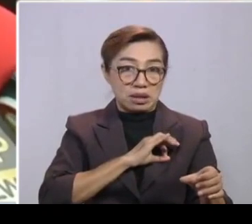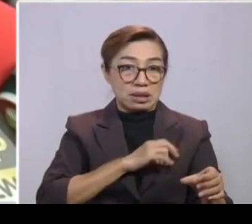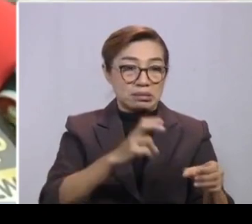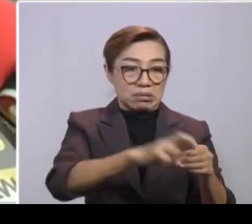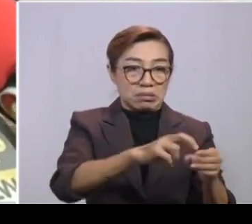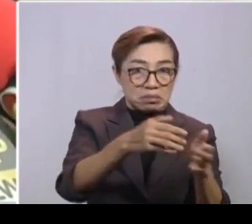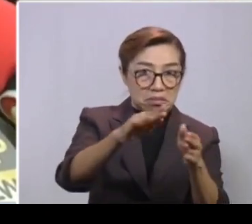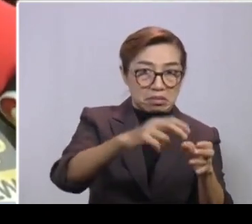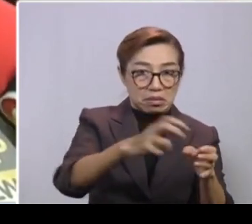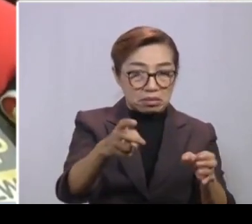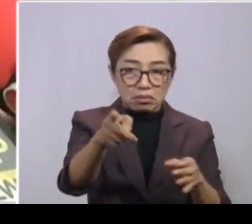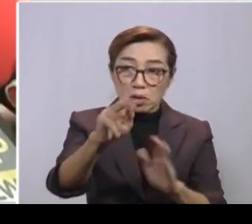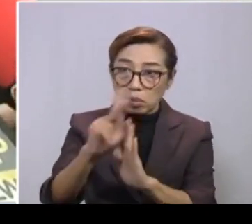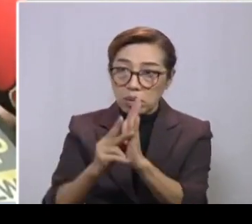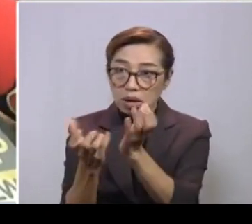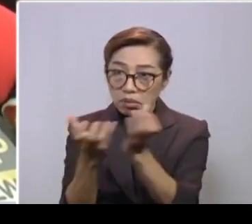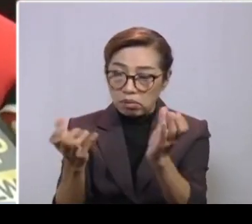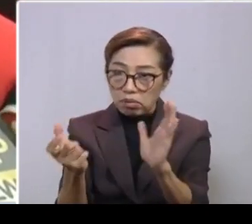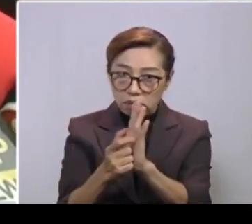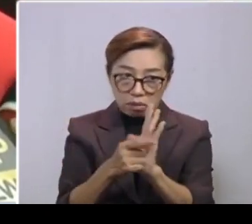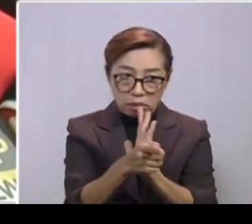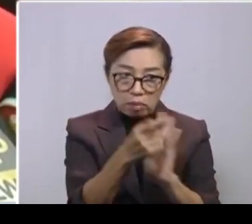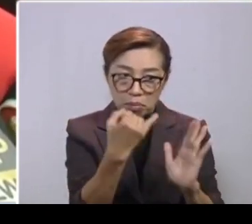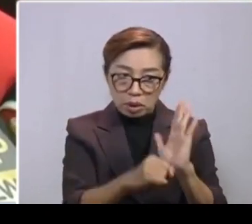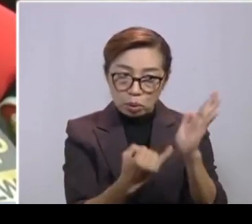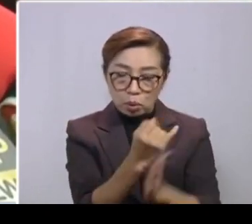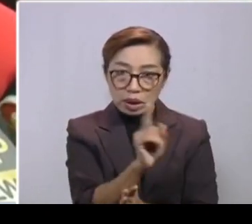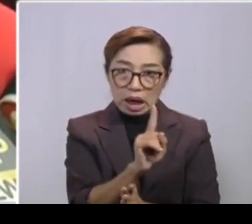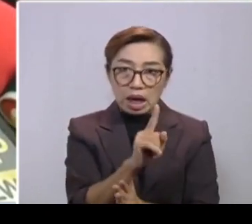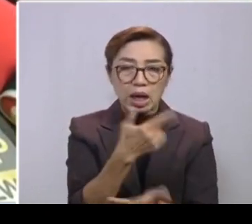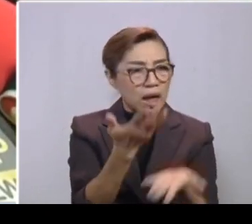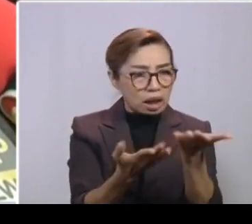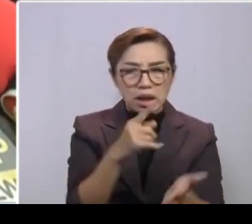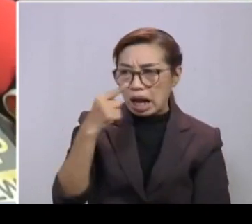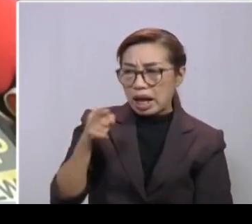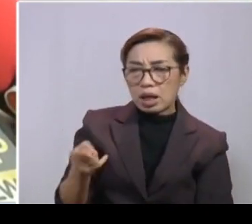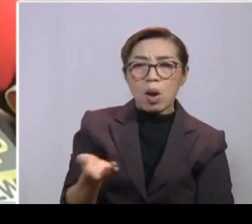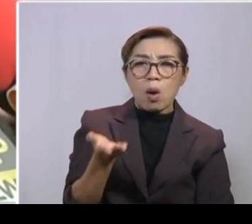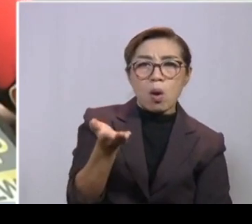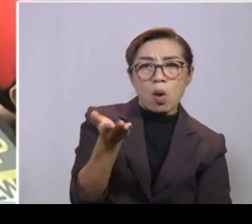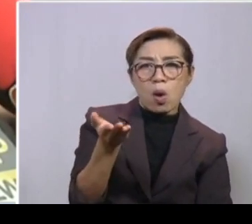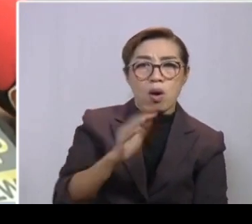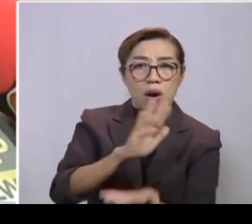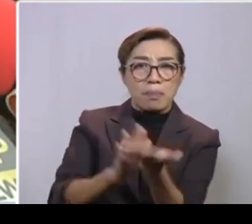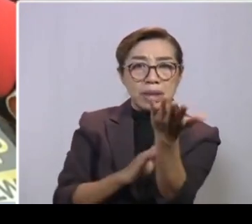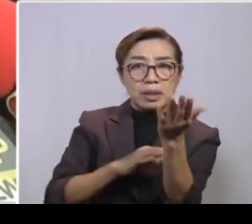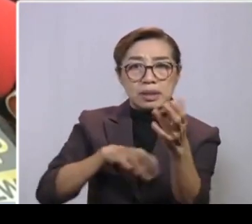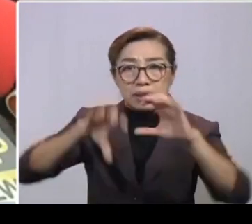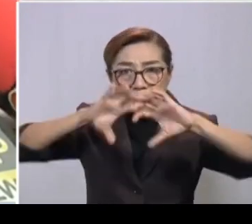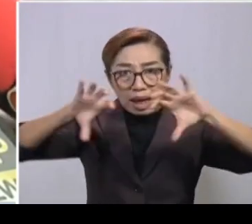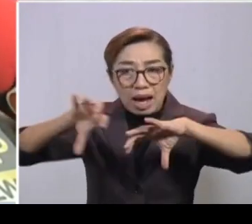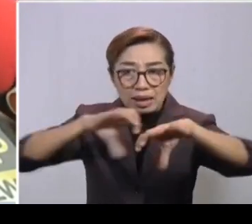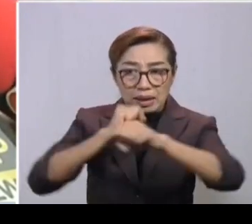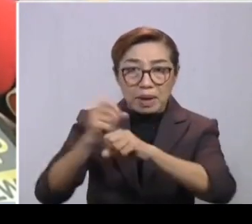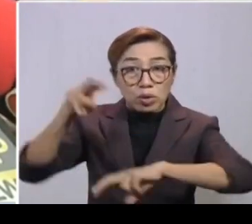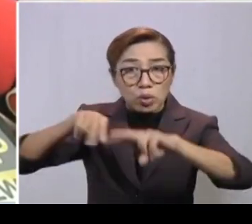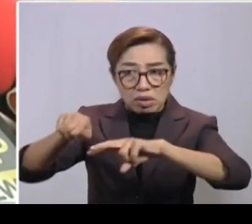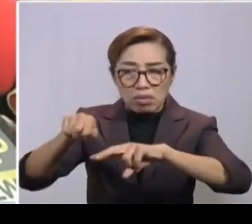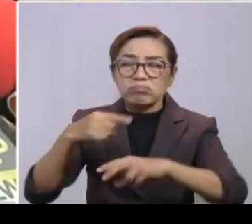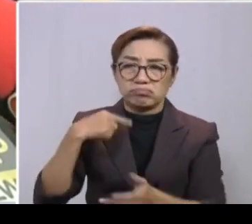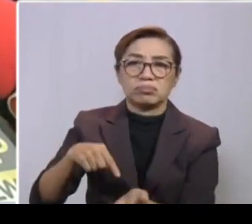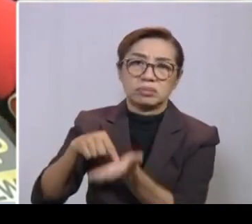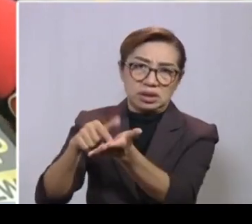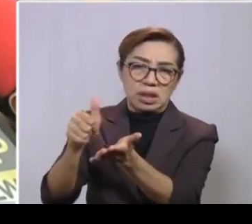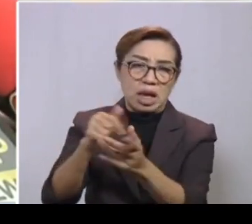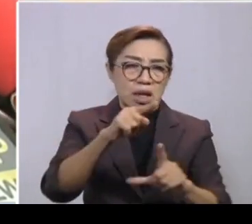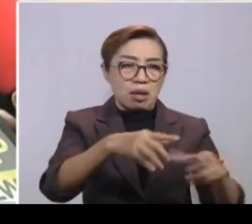หมายตามรัฐธรรมนูญหรือไม่หรือคนอื่นๆก็ยืนให้ผู้ตรวจการแผ่นดินวินิจฉัยได้เหมือนกันส่วนการกระทำของพรรคก้าวไกล